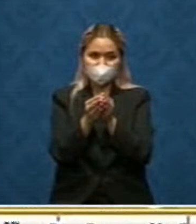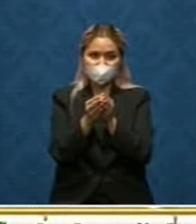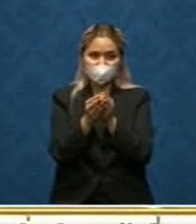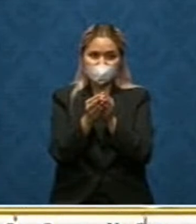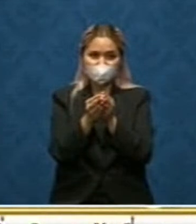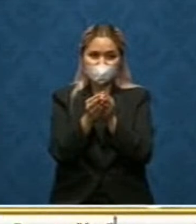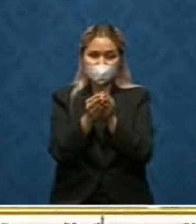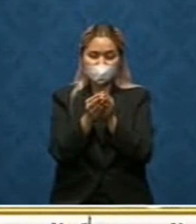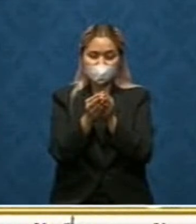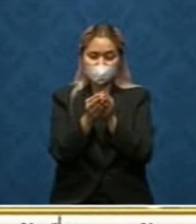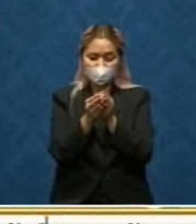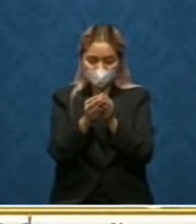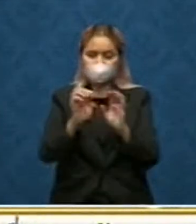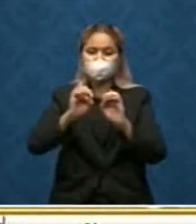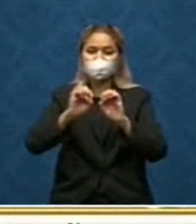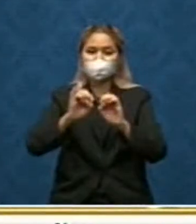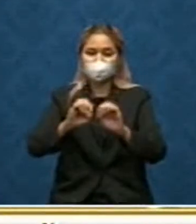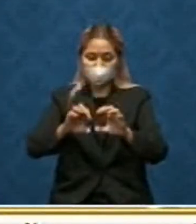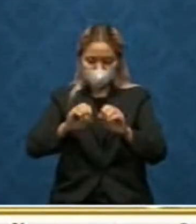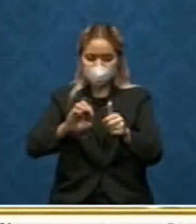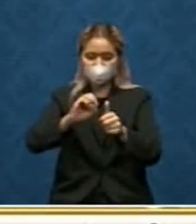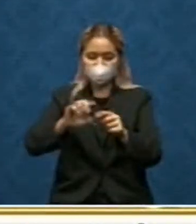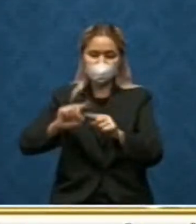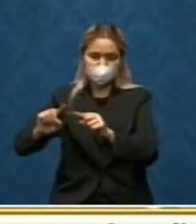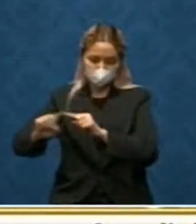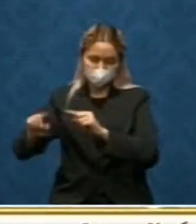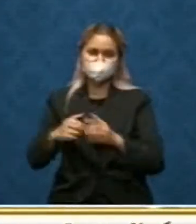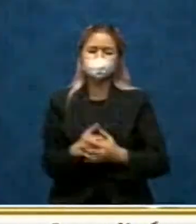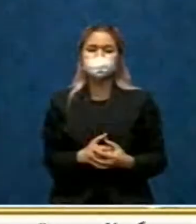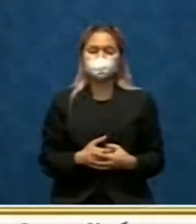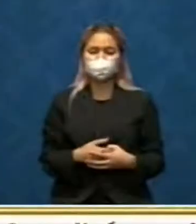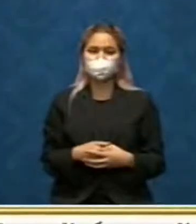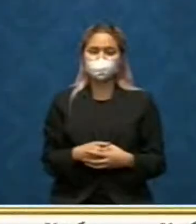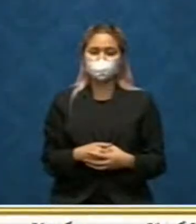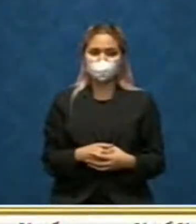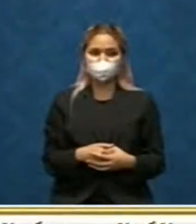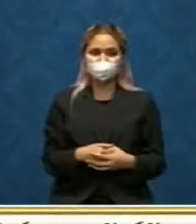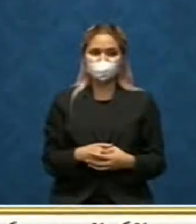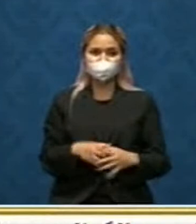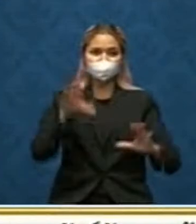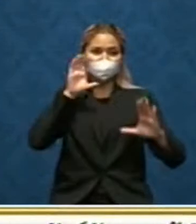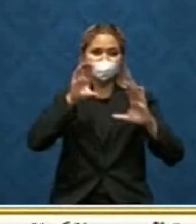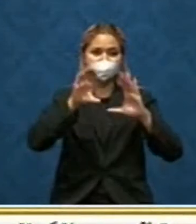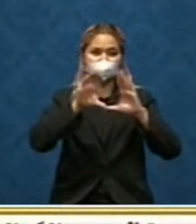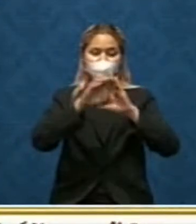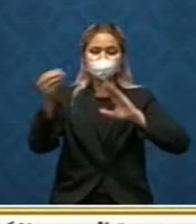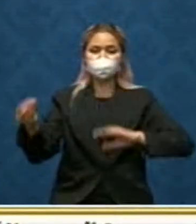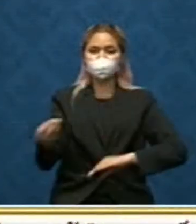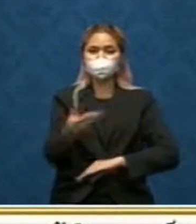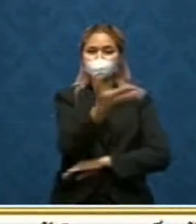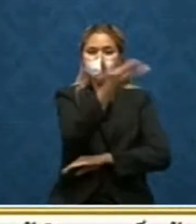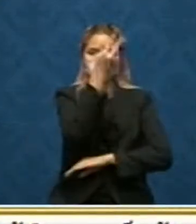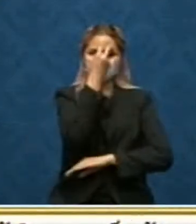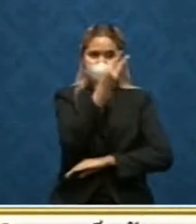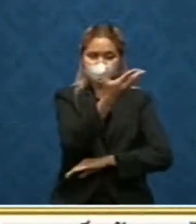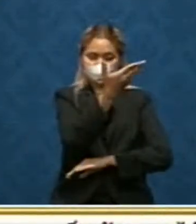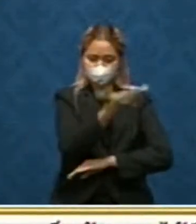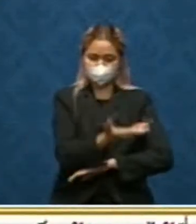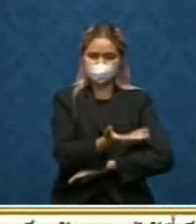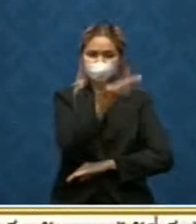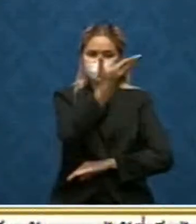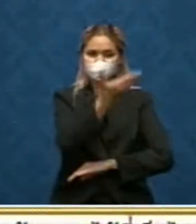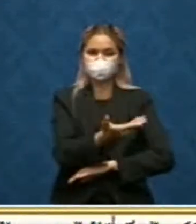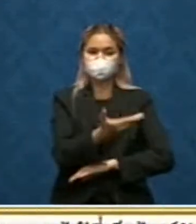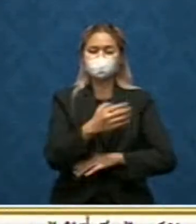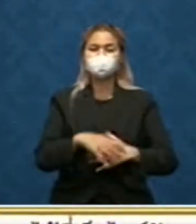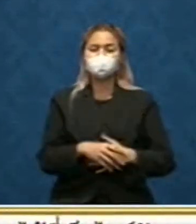คมานำเสนอประชาชนธรรธานครับ รูปแบที่ผมจะนำเสนอวันนี้กรัผมก็